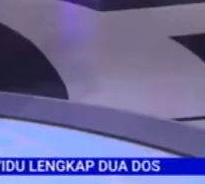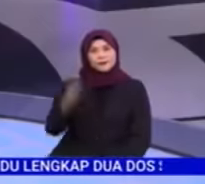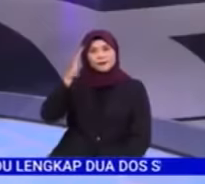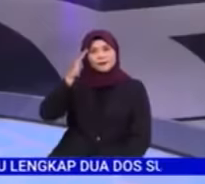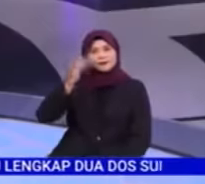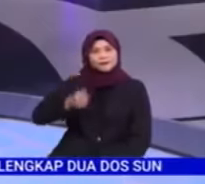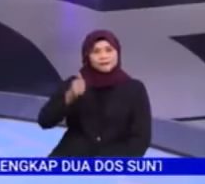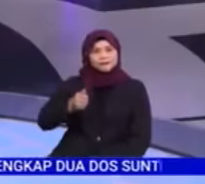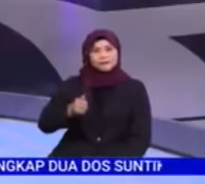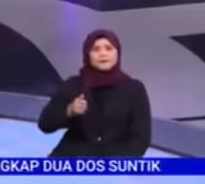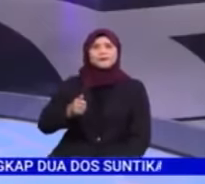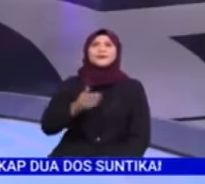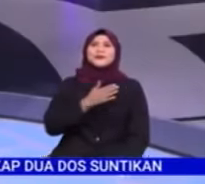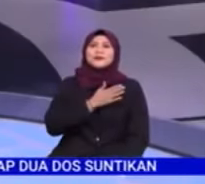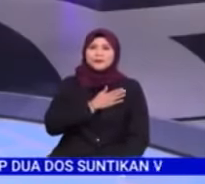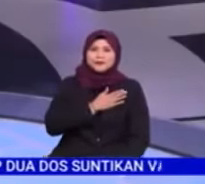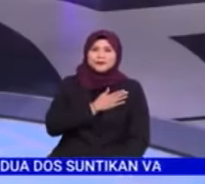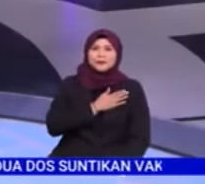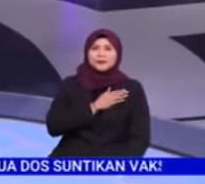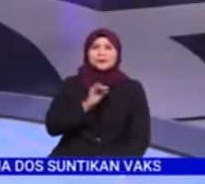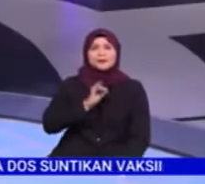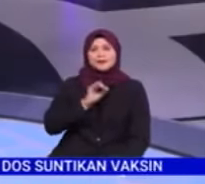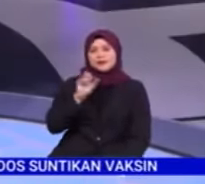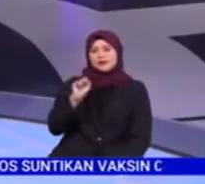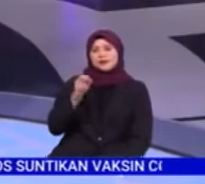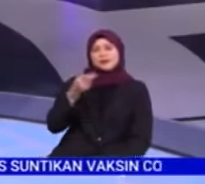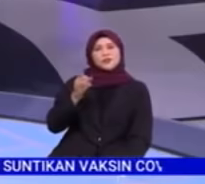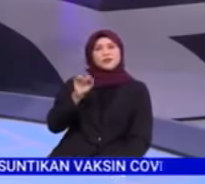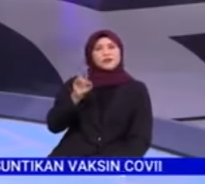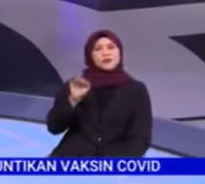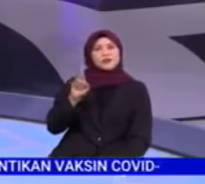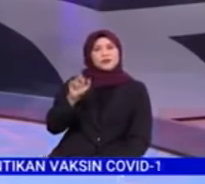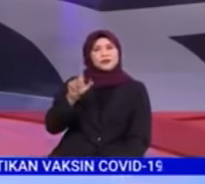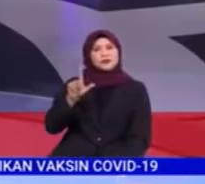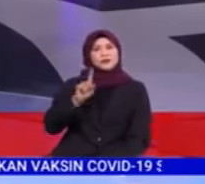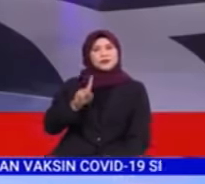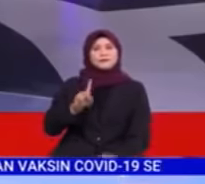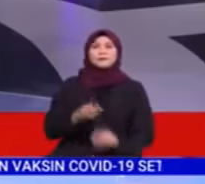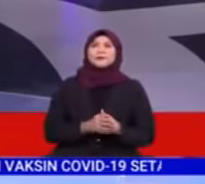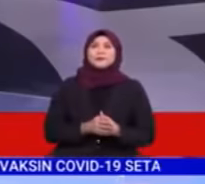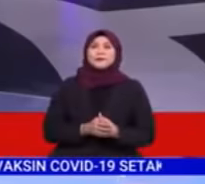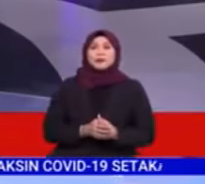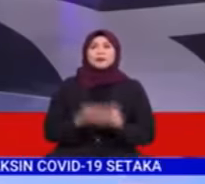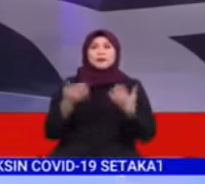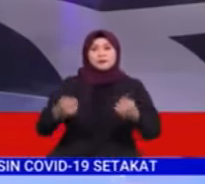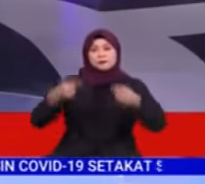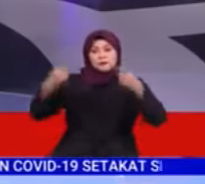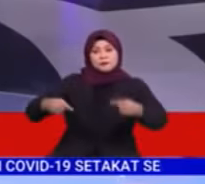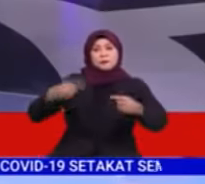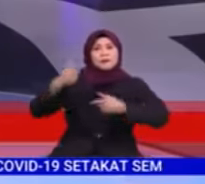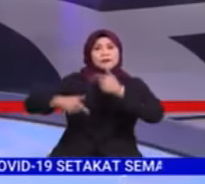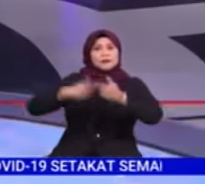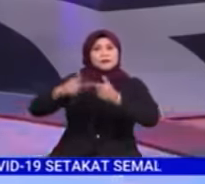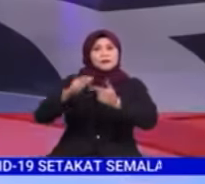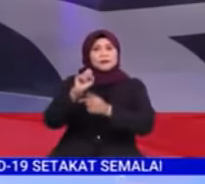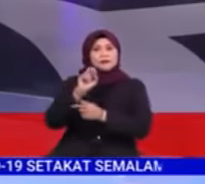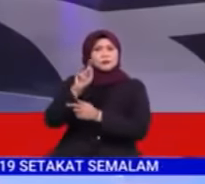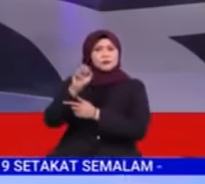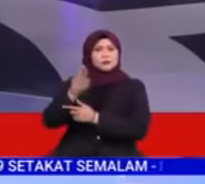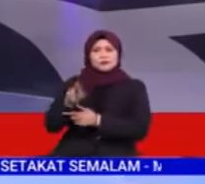Assalamualaikum dan salam sejahtera bersama syaikhul Islam dalam edisi suka saingan Liga Super Vera FC gagal